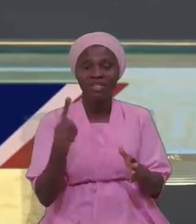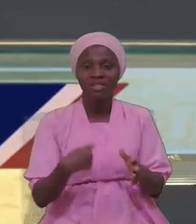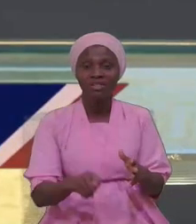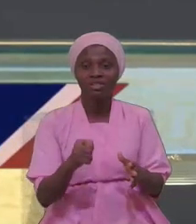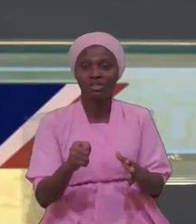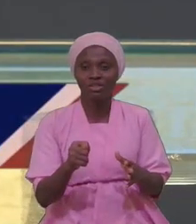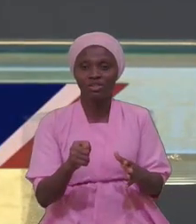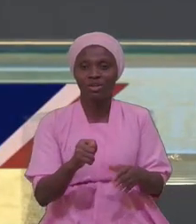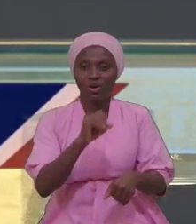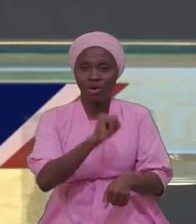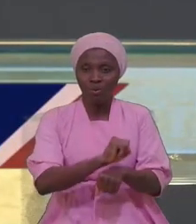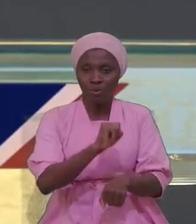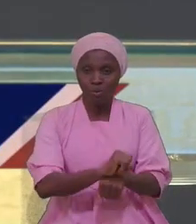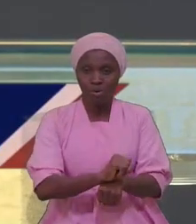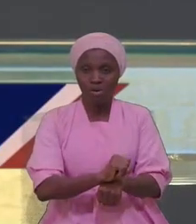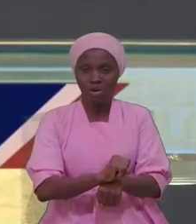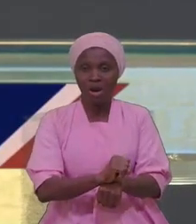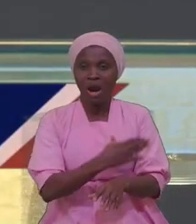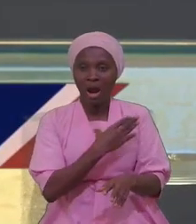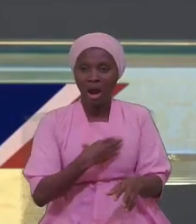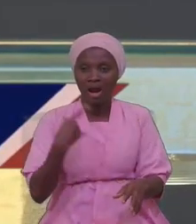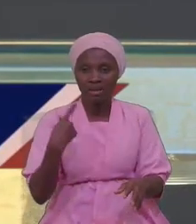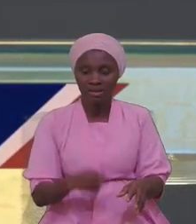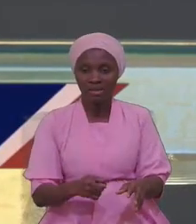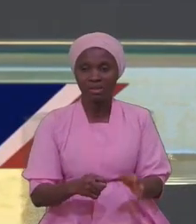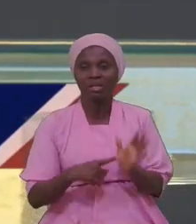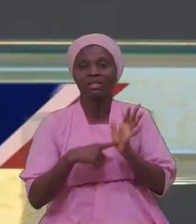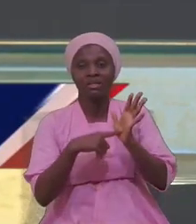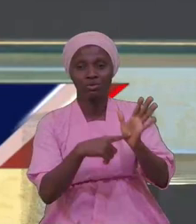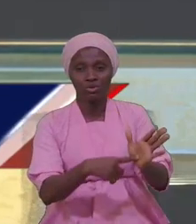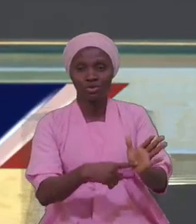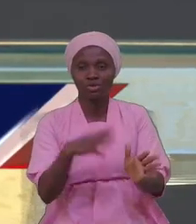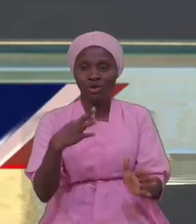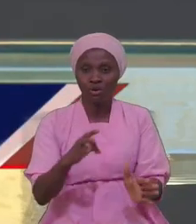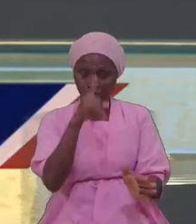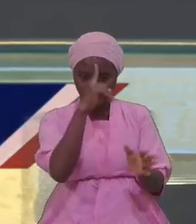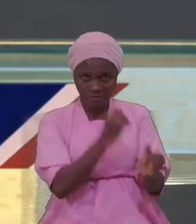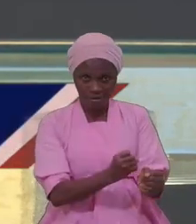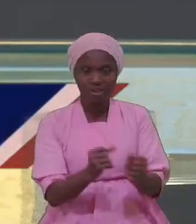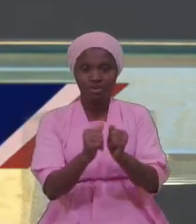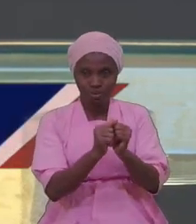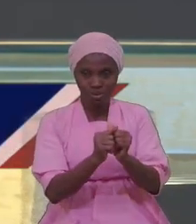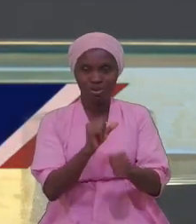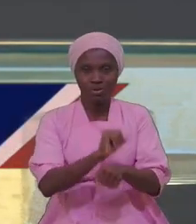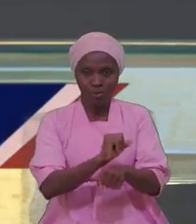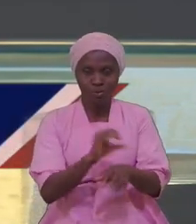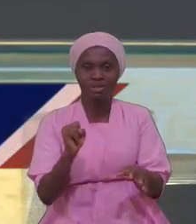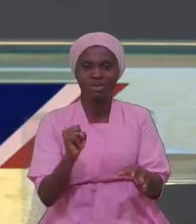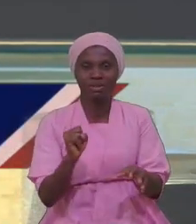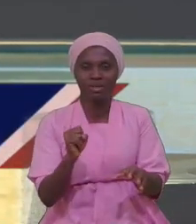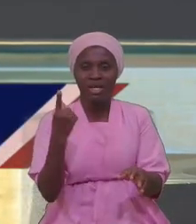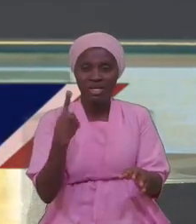3. Les exploits et la démonstration de la foi avec les œuvres. Les